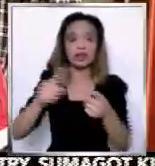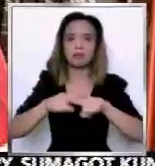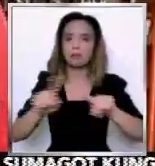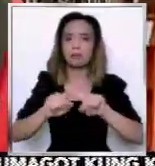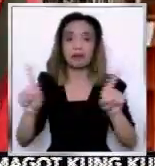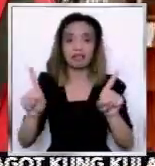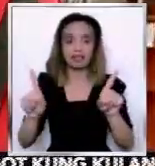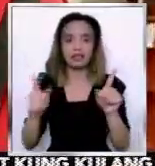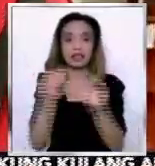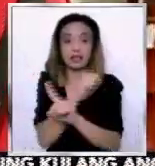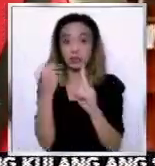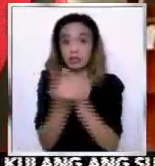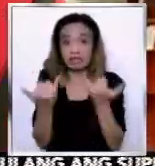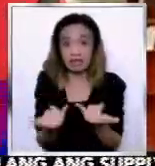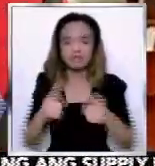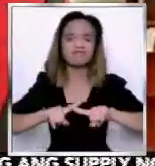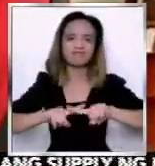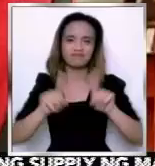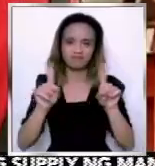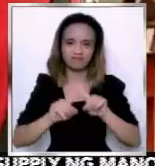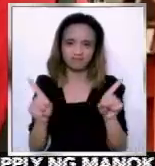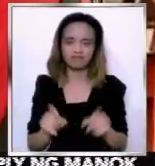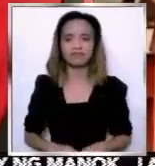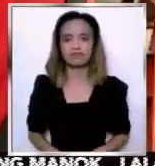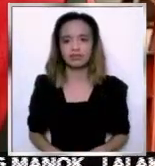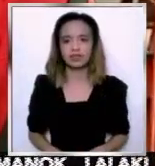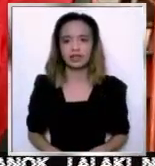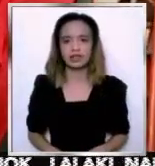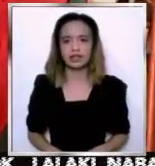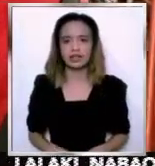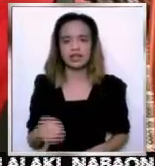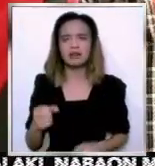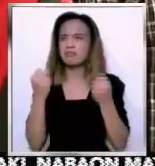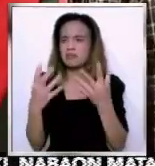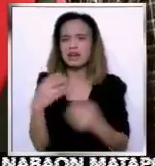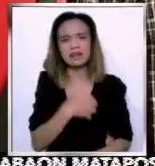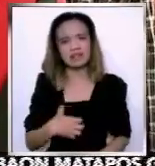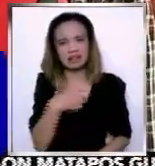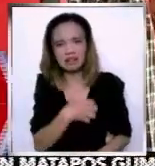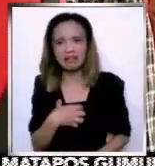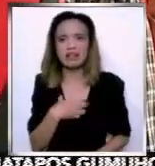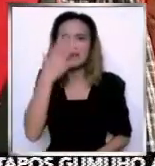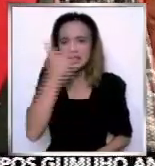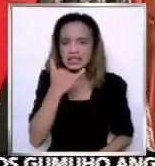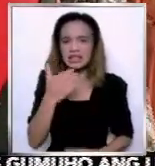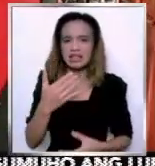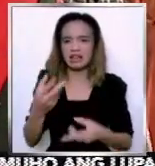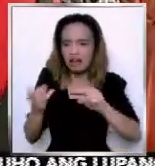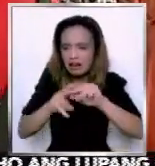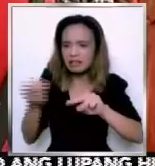ngayon. Sa mga membro namin, ang daming nagre-reklamo dahil pataas ng pataas yung ano natin, gasolina